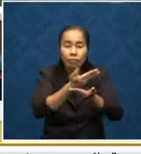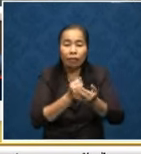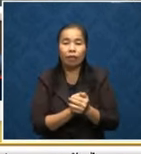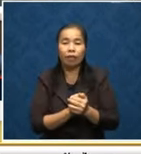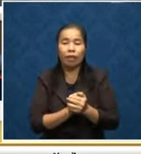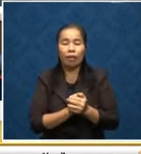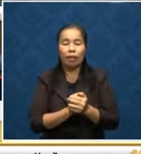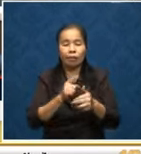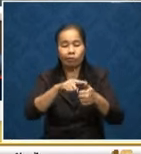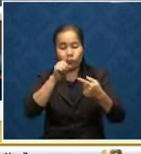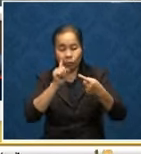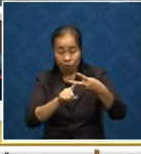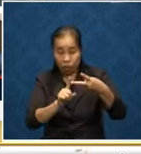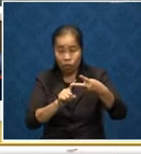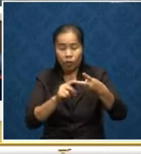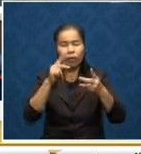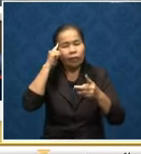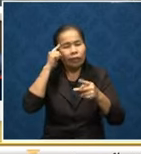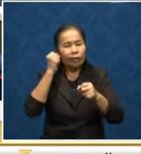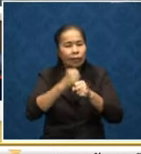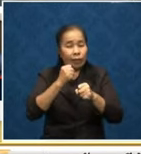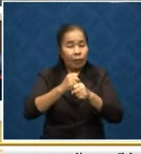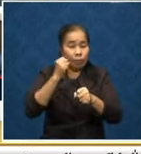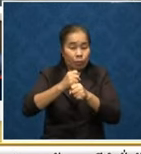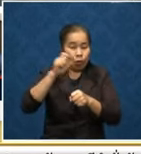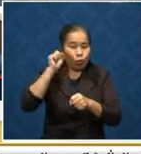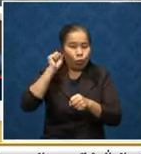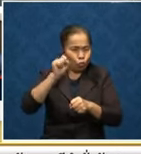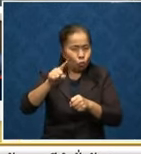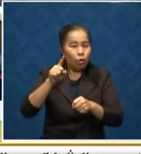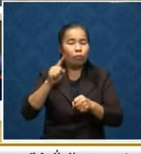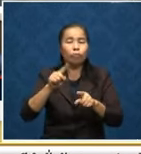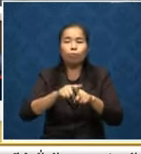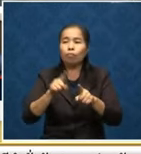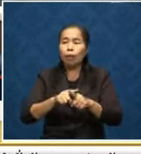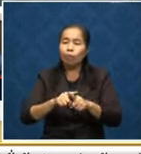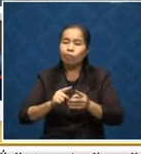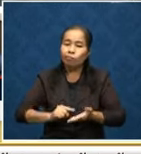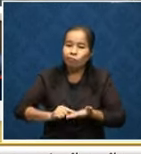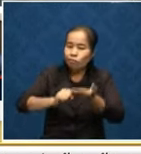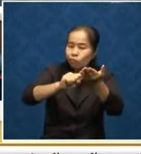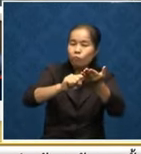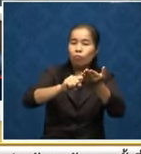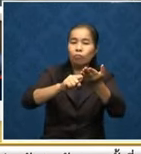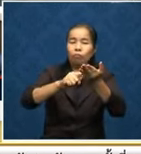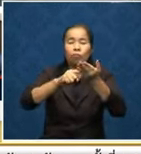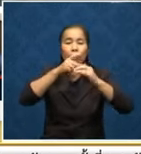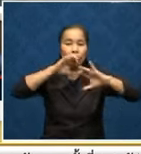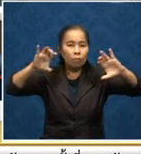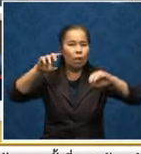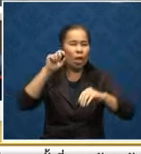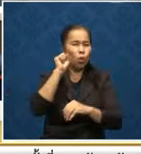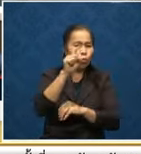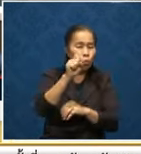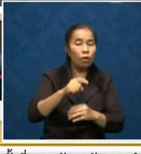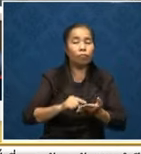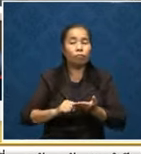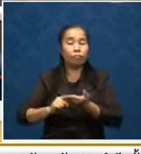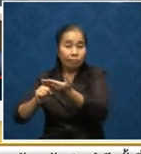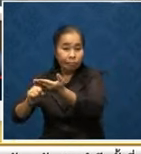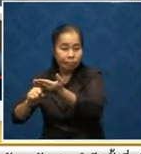การที่อาจจะต้องมีความรวดเร็วในเรื่องของการที่จะเสนอไปทางรัฐบาลหรือหน่วยงานนะครับเพราะบางครั้